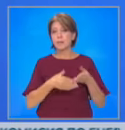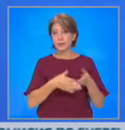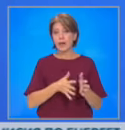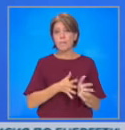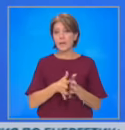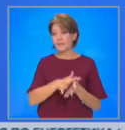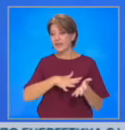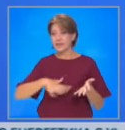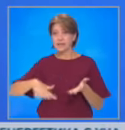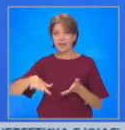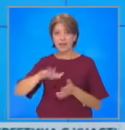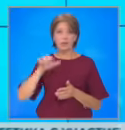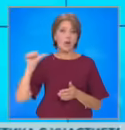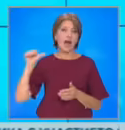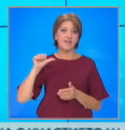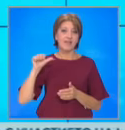Афганистан.